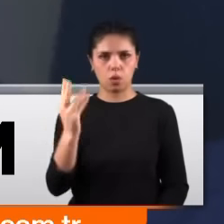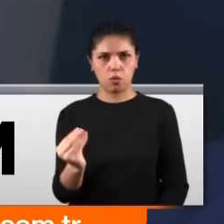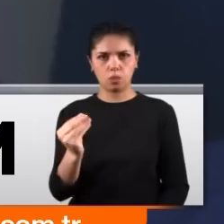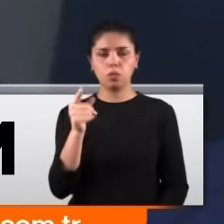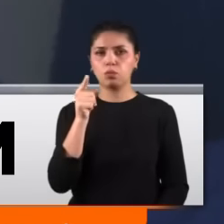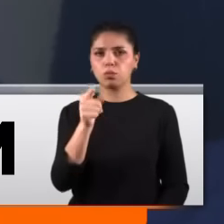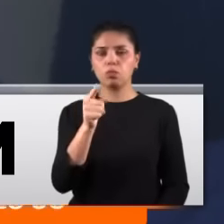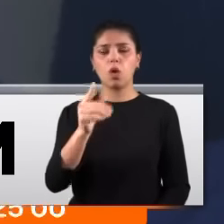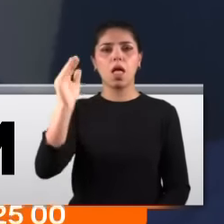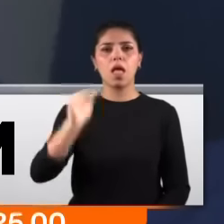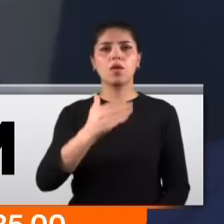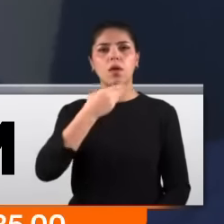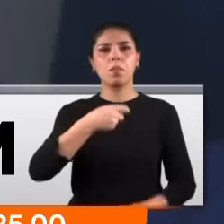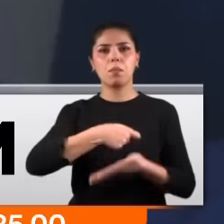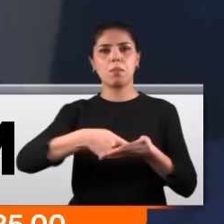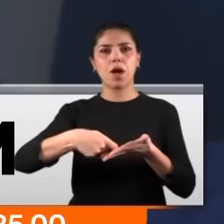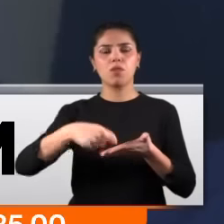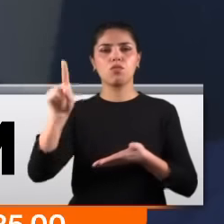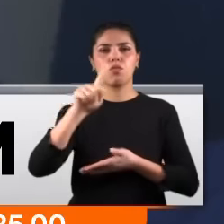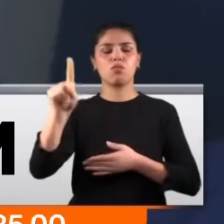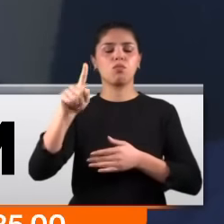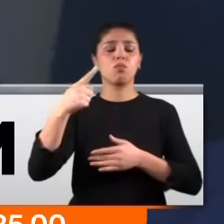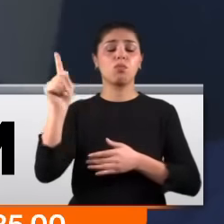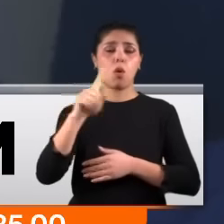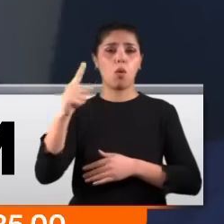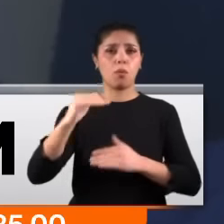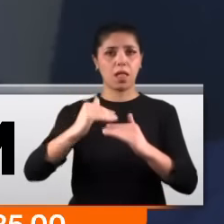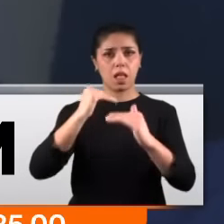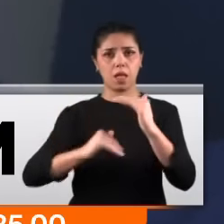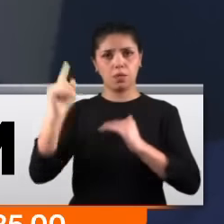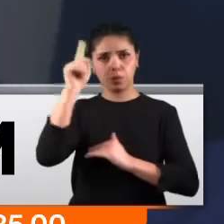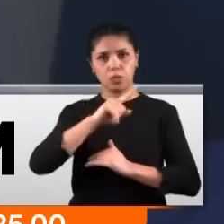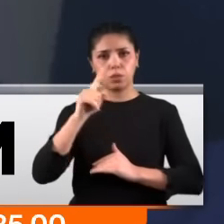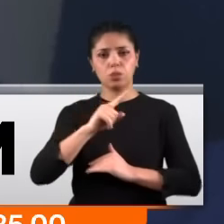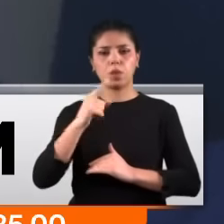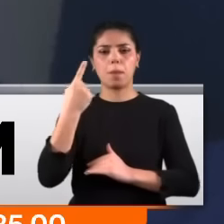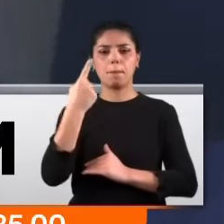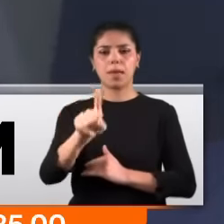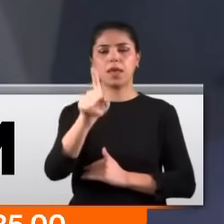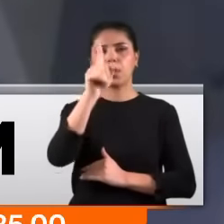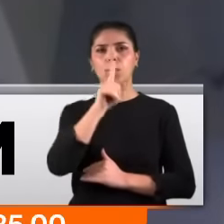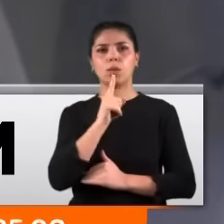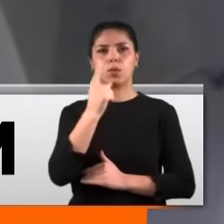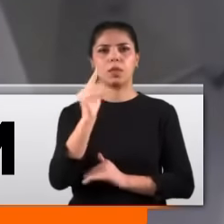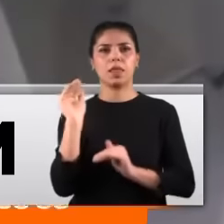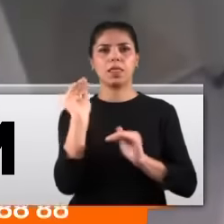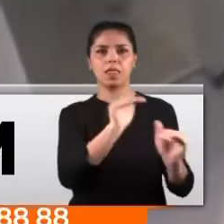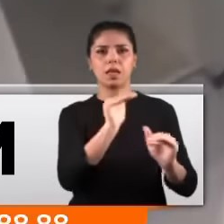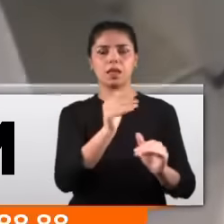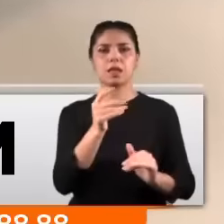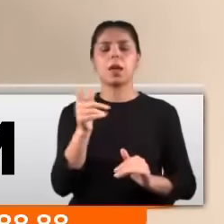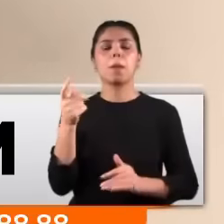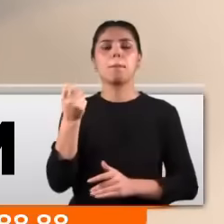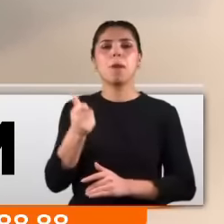Ancak bu rakam en düşük emekli aylığı olan 10 bin liranın altında kaldığı için hazine 1101 lira destek verecek ve